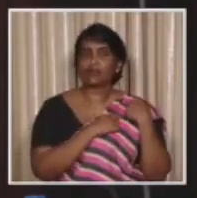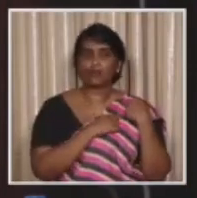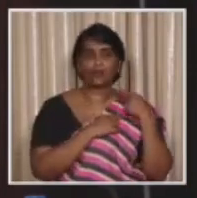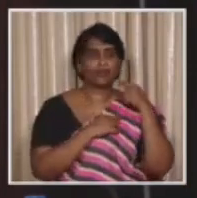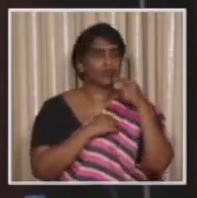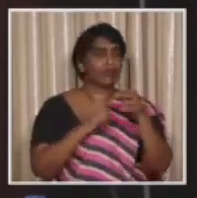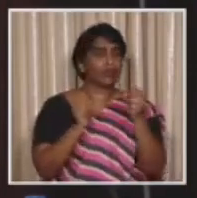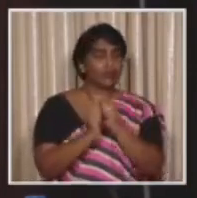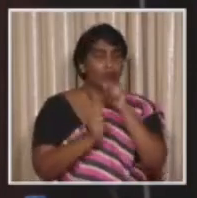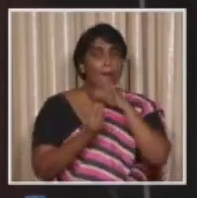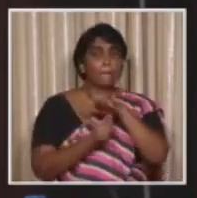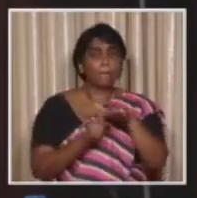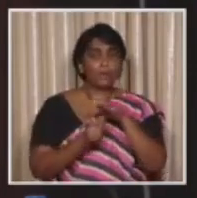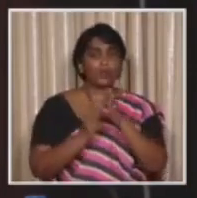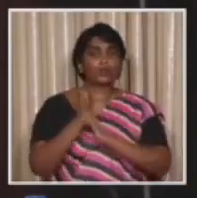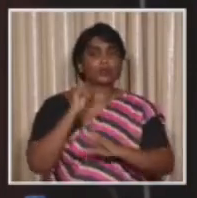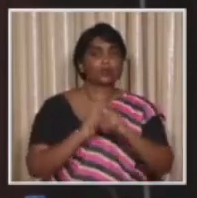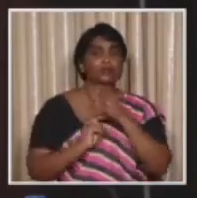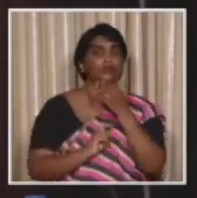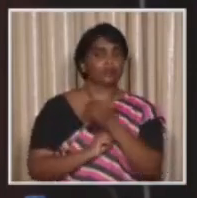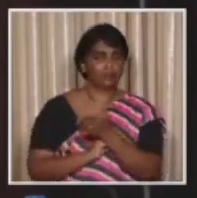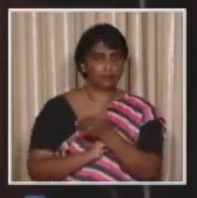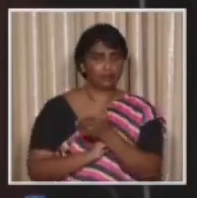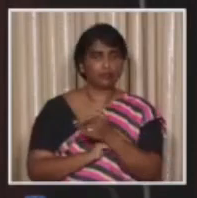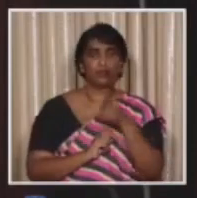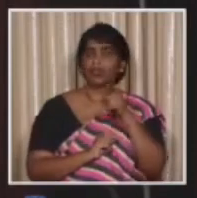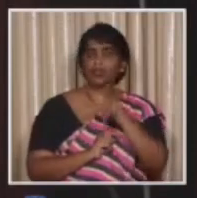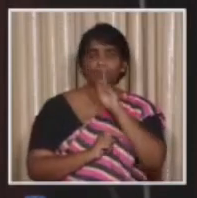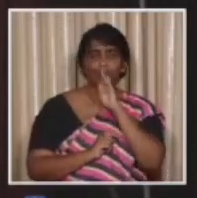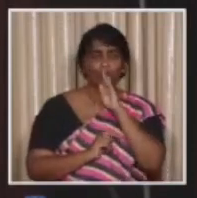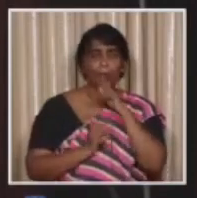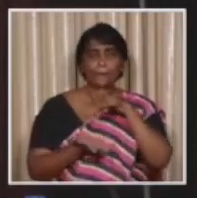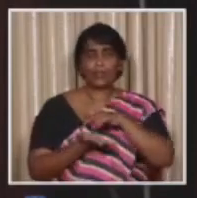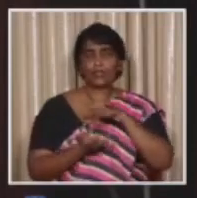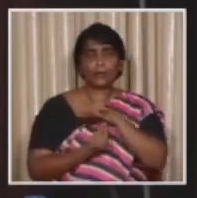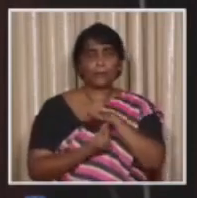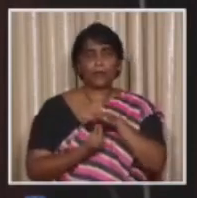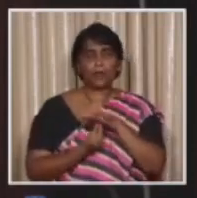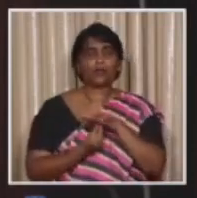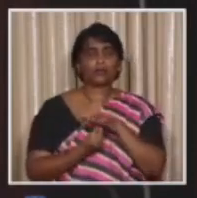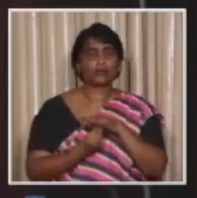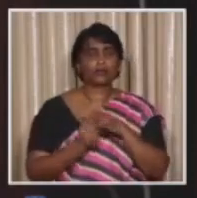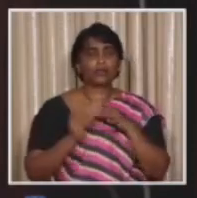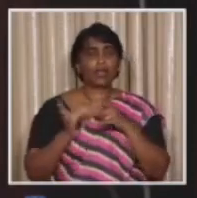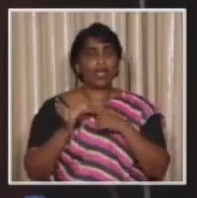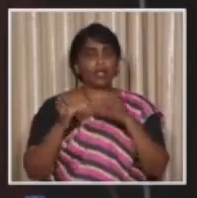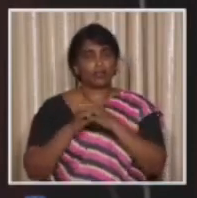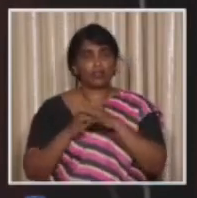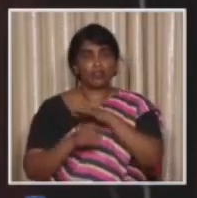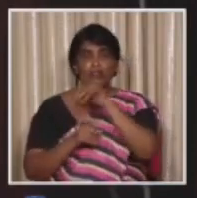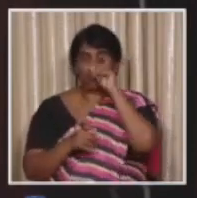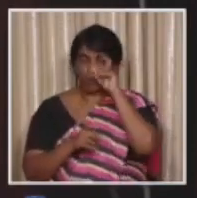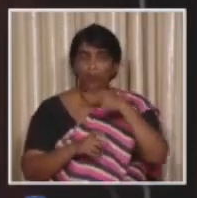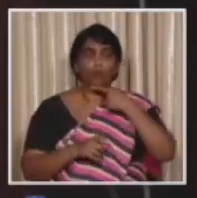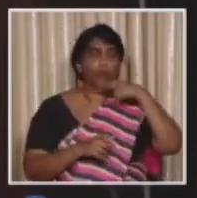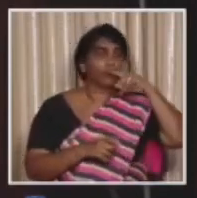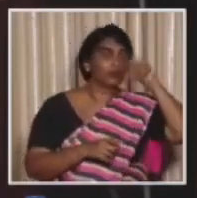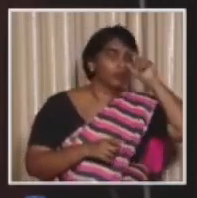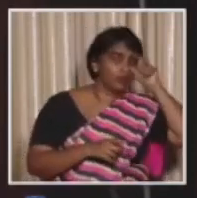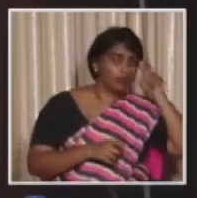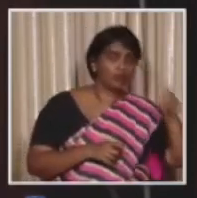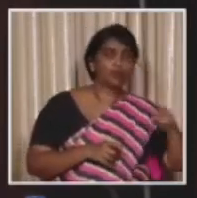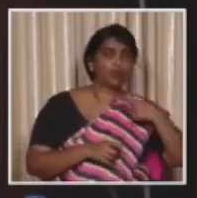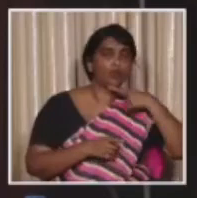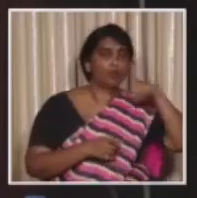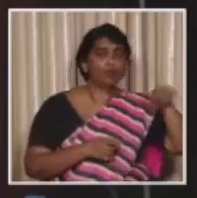මේක පැවරෙන්න ඕන පරිසර මාත්‍යංශයට මේක හරියට මධ්‍යම පරිසර අධිකාරිය ගොඩබිම වළනවා සේම මුහුද කර බලගෙන බලන්න තියෙන මුහුදේ